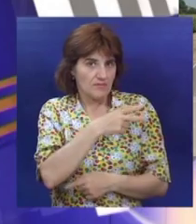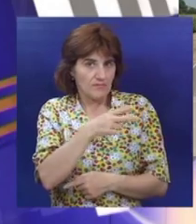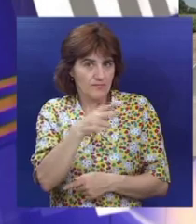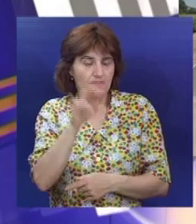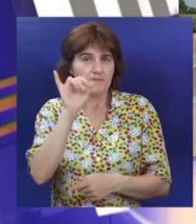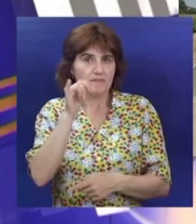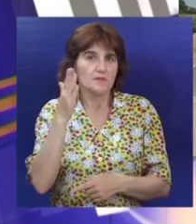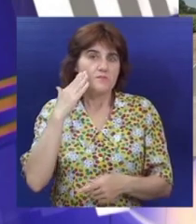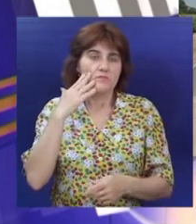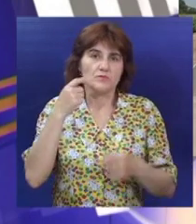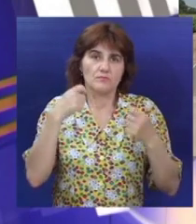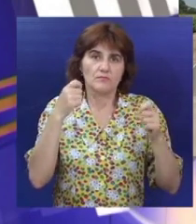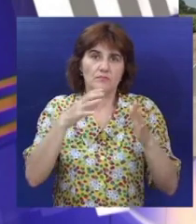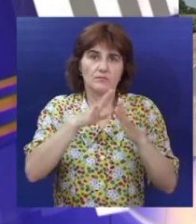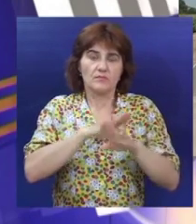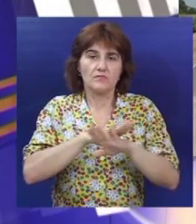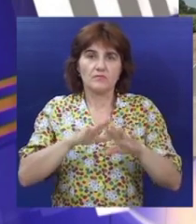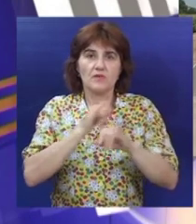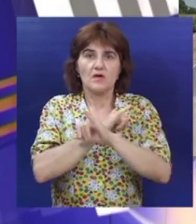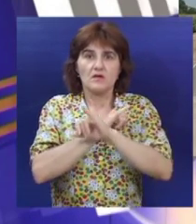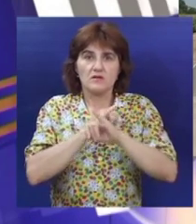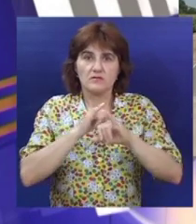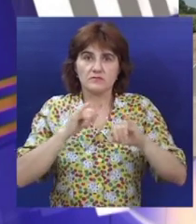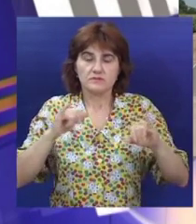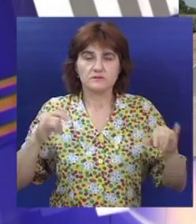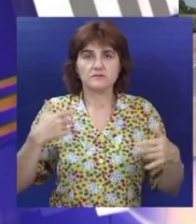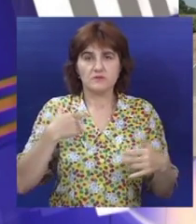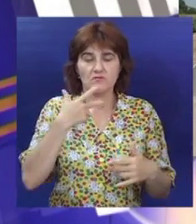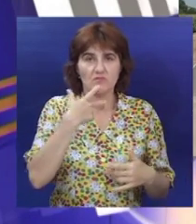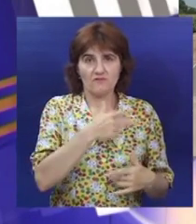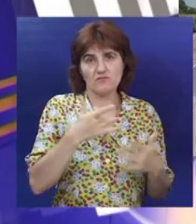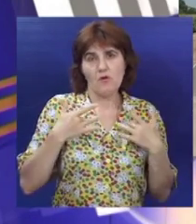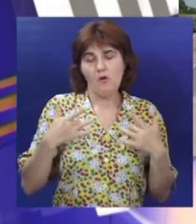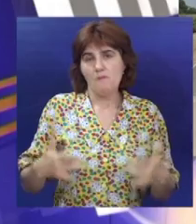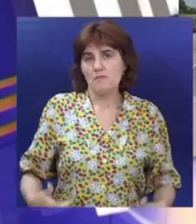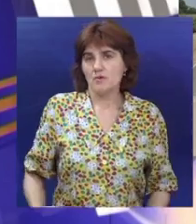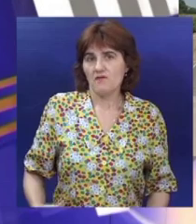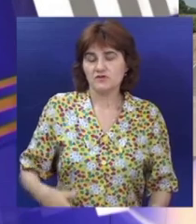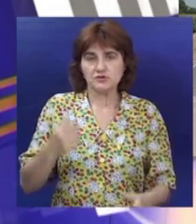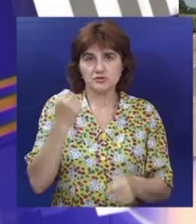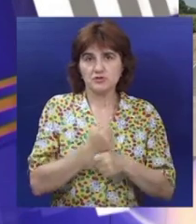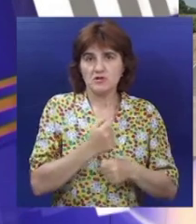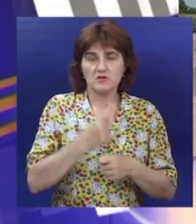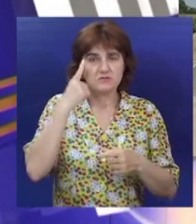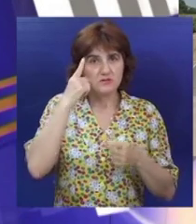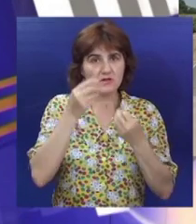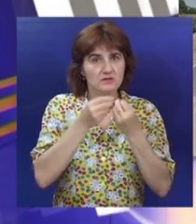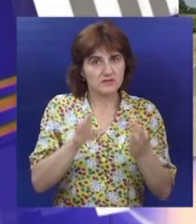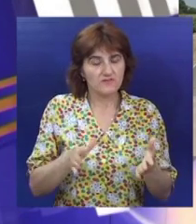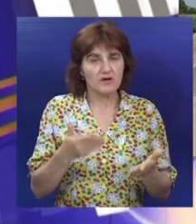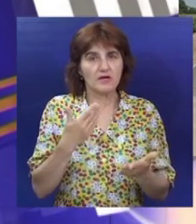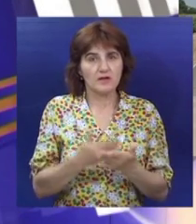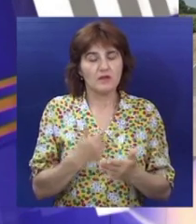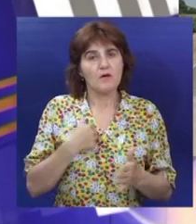kontrolu da bi znali svoju dinamiku ovako impresionira, i to je meni zadovoljstvo. Mislim da smo ovdje izgradili jedan takav nivo profesionalizma koji je